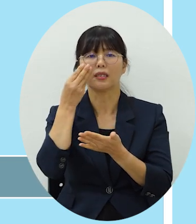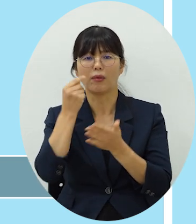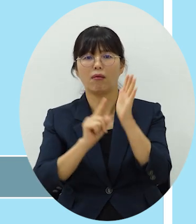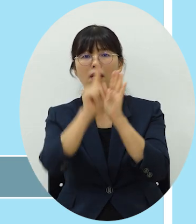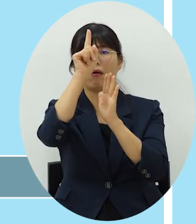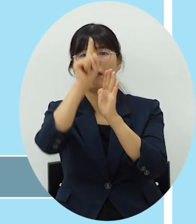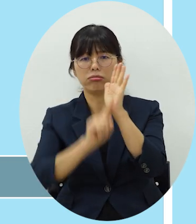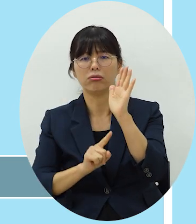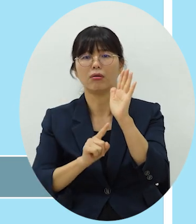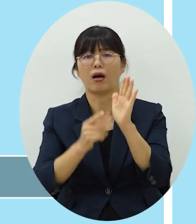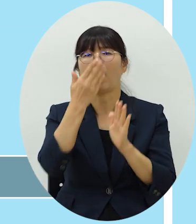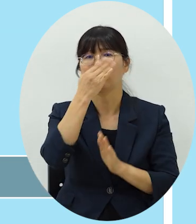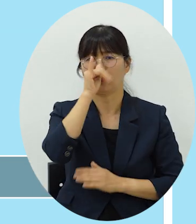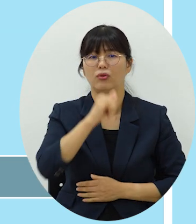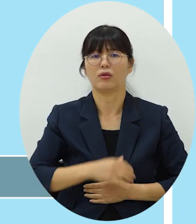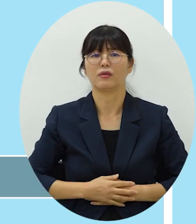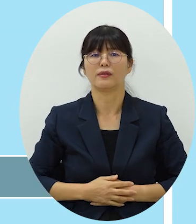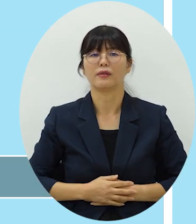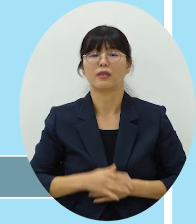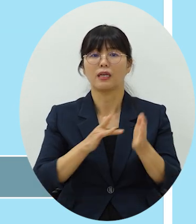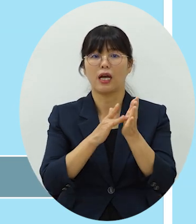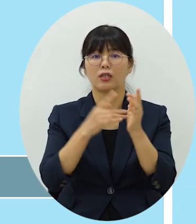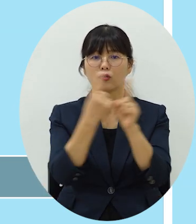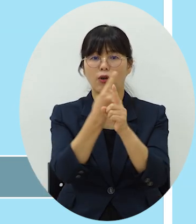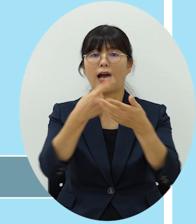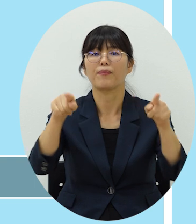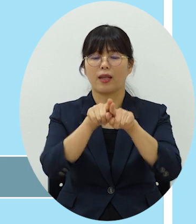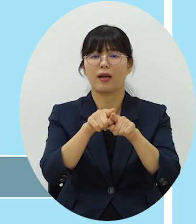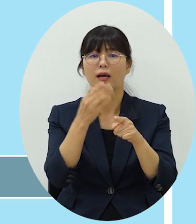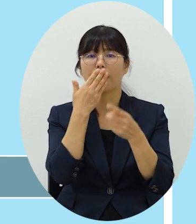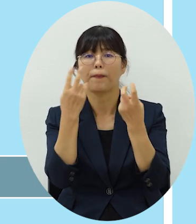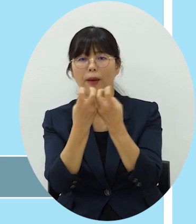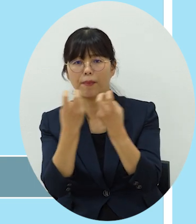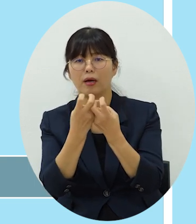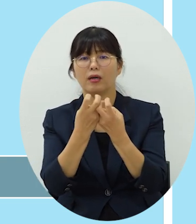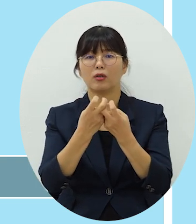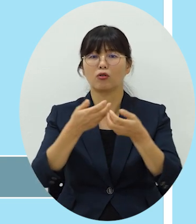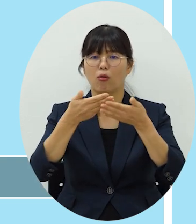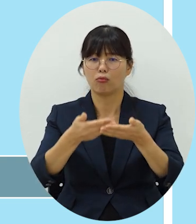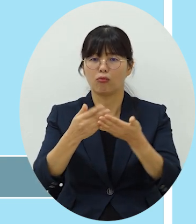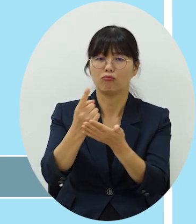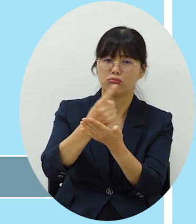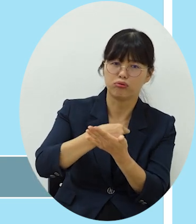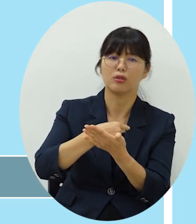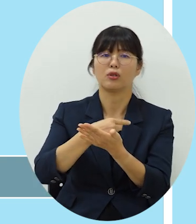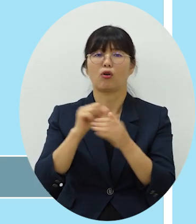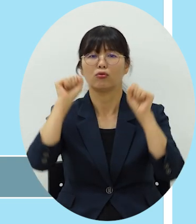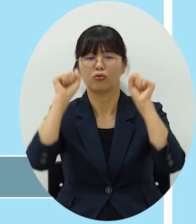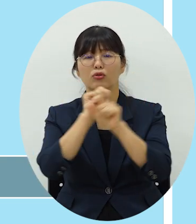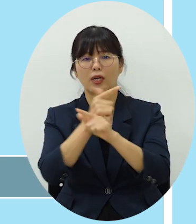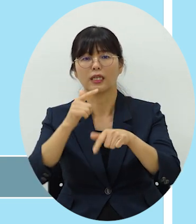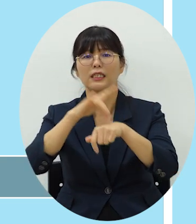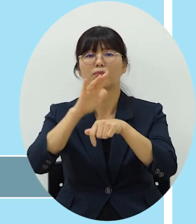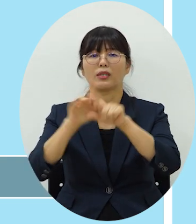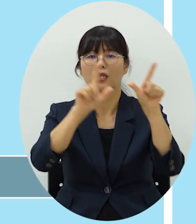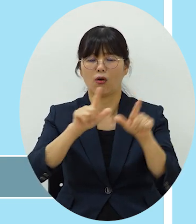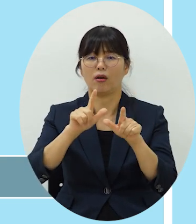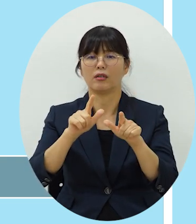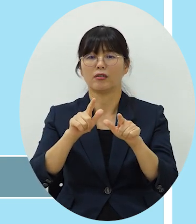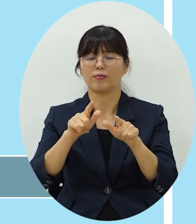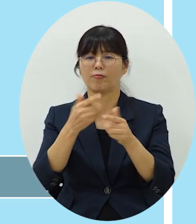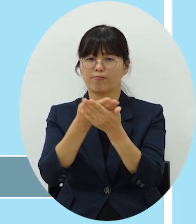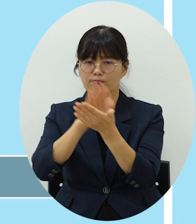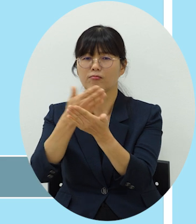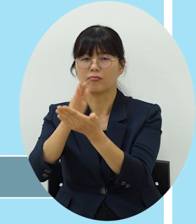이전 상태로 돌아갑니다. 약물 치료와 함께 식이요법과 체중 감량, 운동 등 생활 습관을